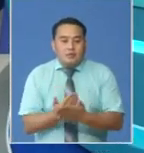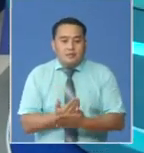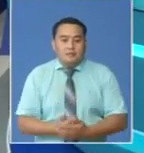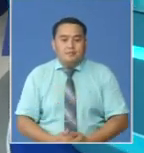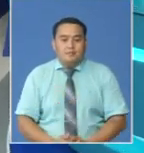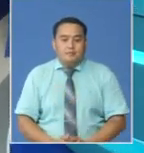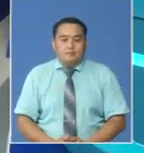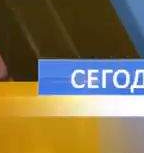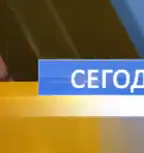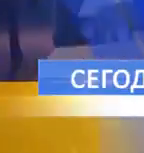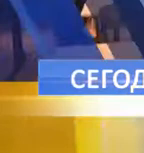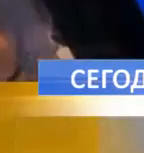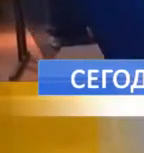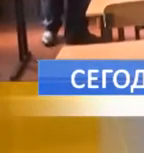главном.